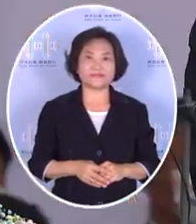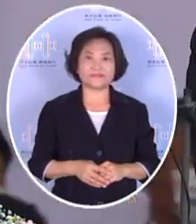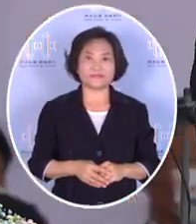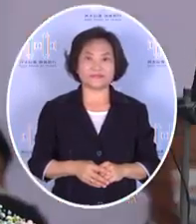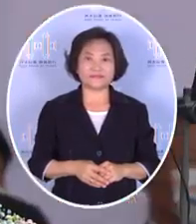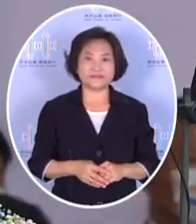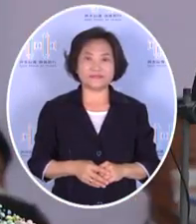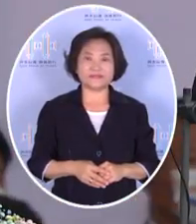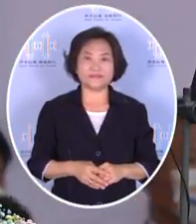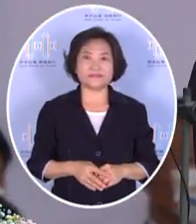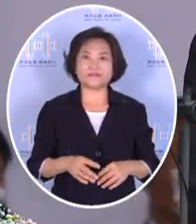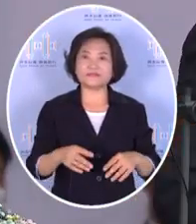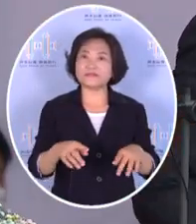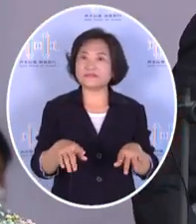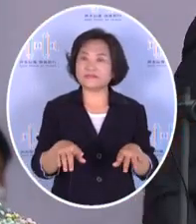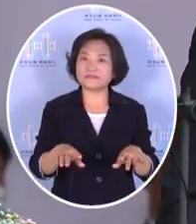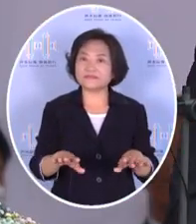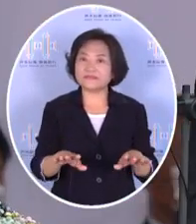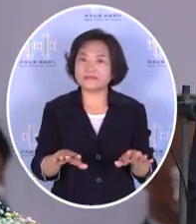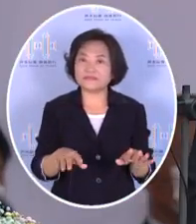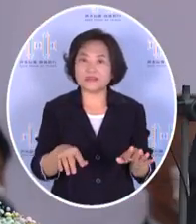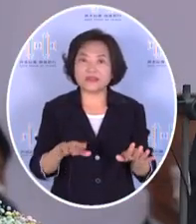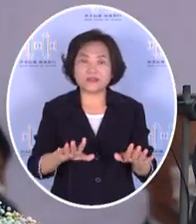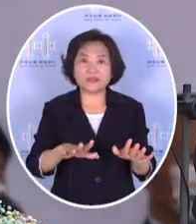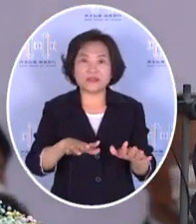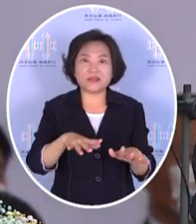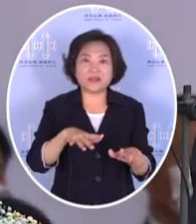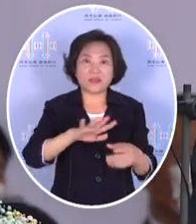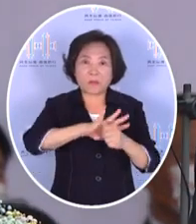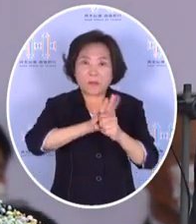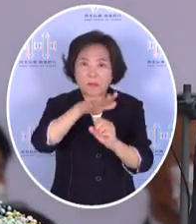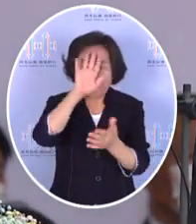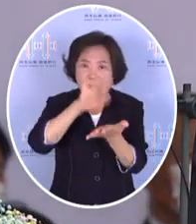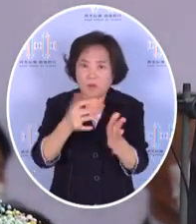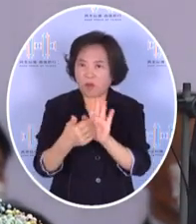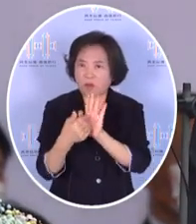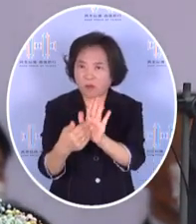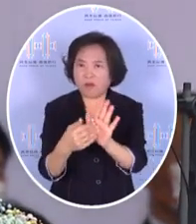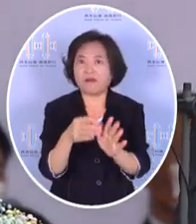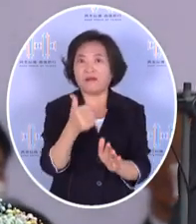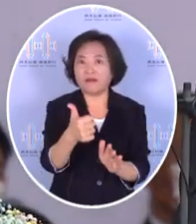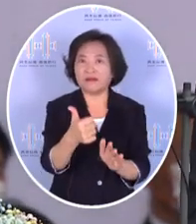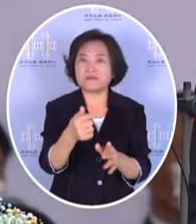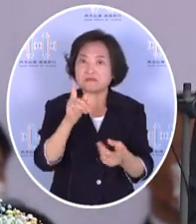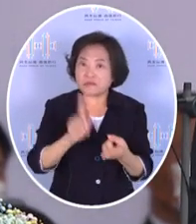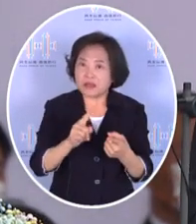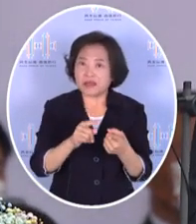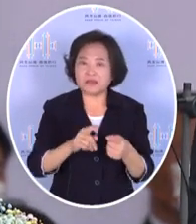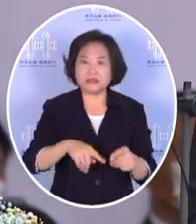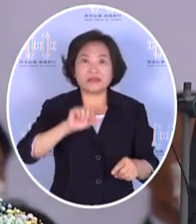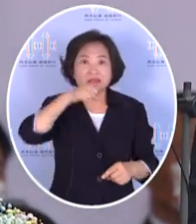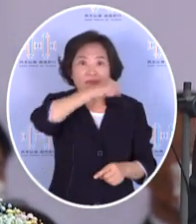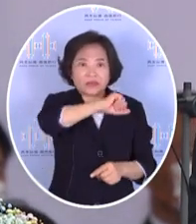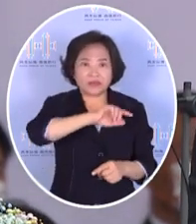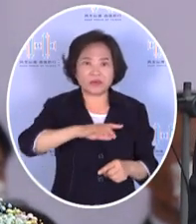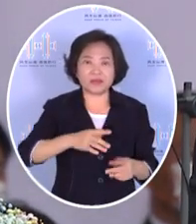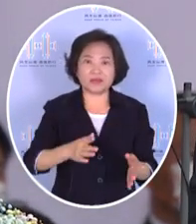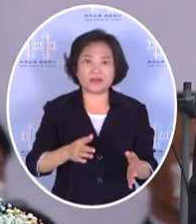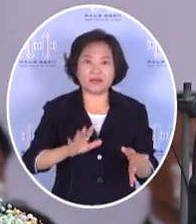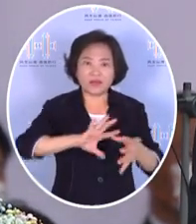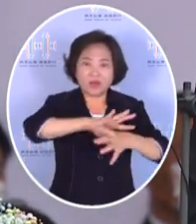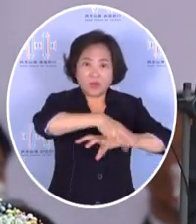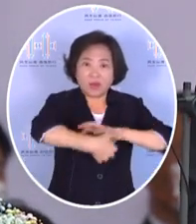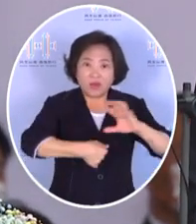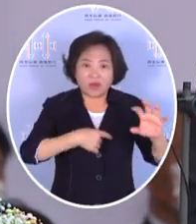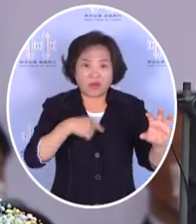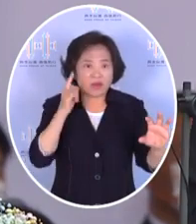因为疫情控制得当， 台湾成为全球少数可以维持